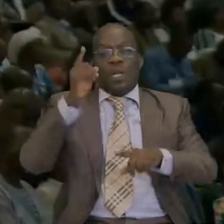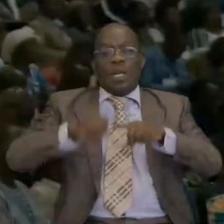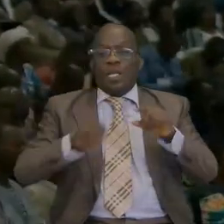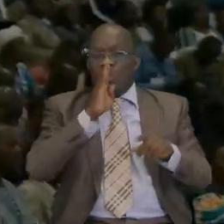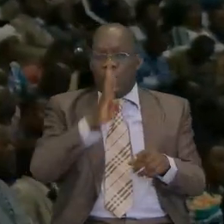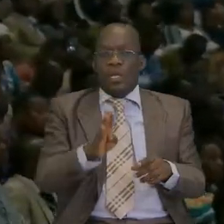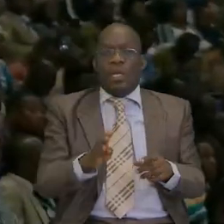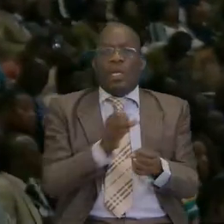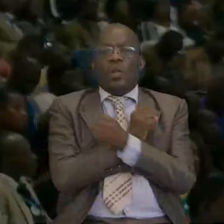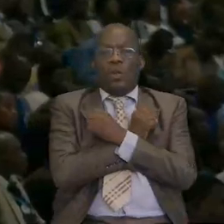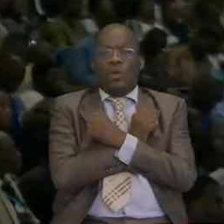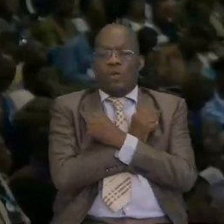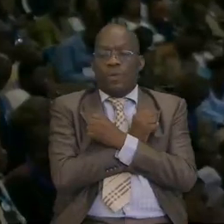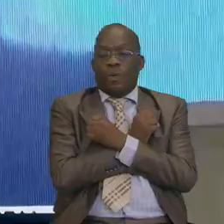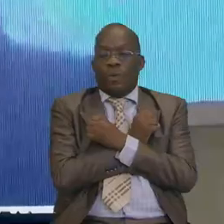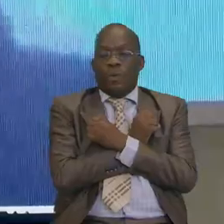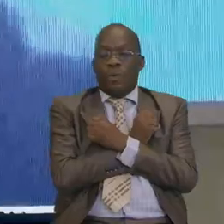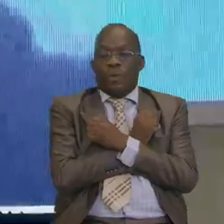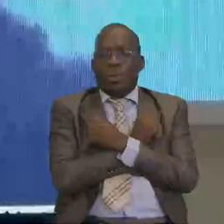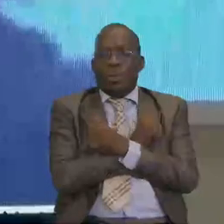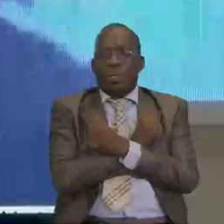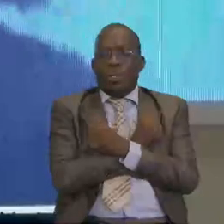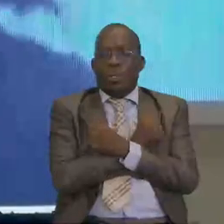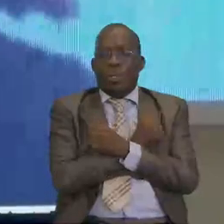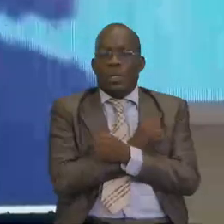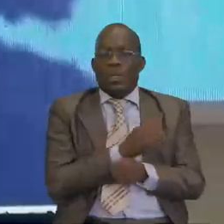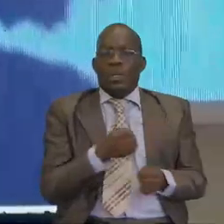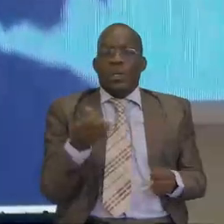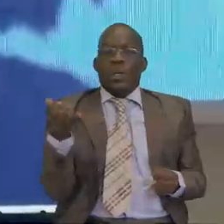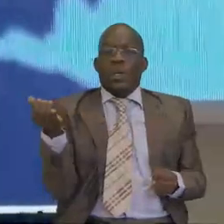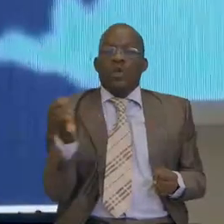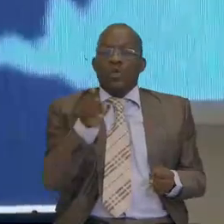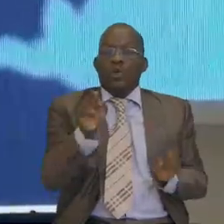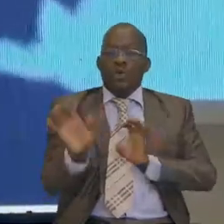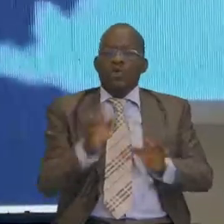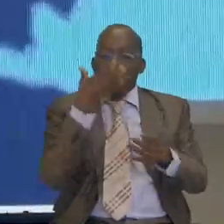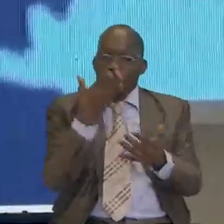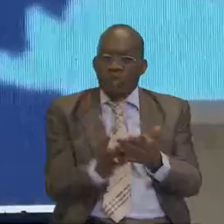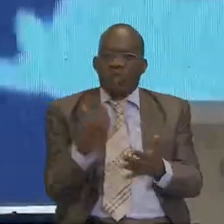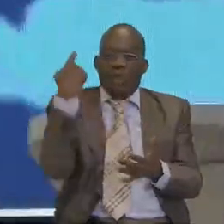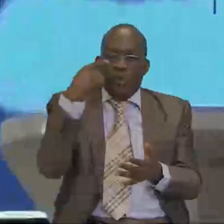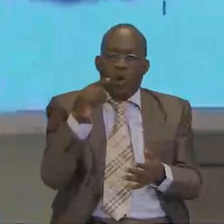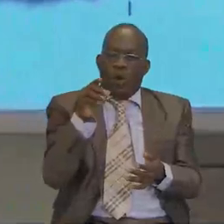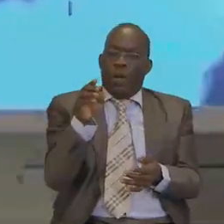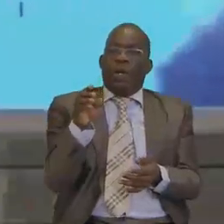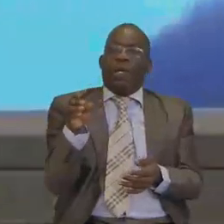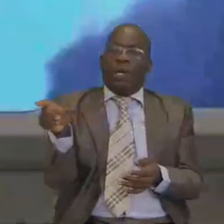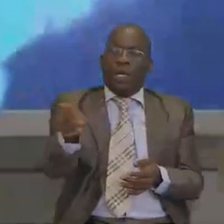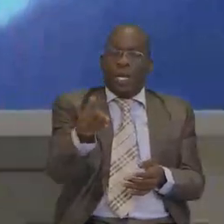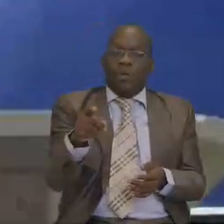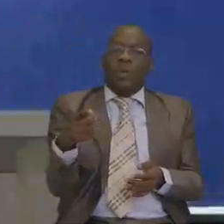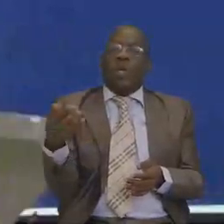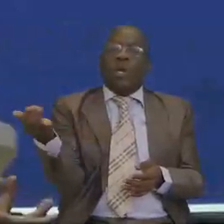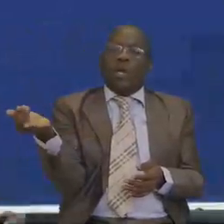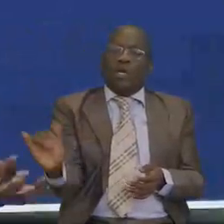d'amour. Tu fais beaucoup pour les gens et ils te font du mal en retour.